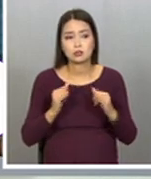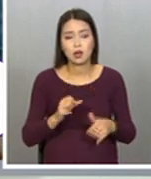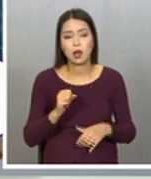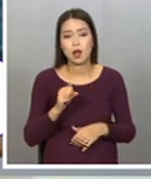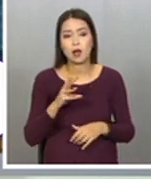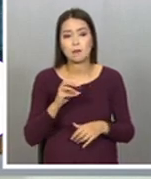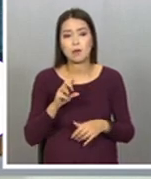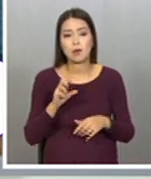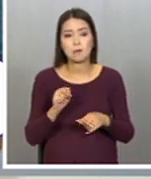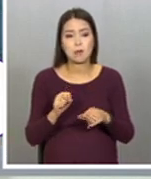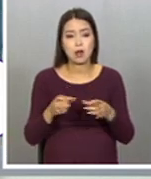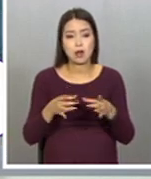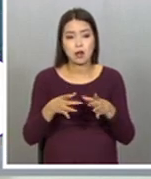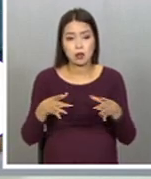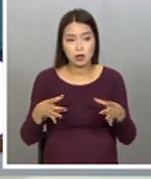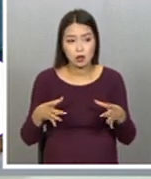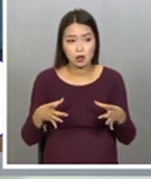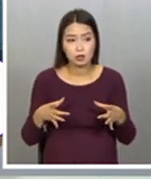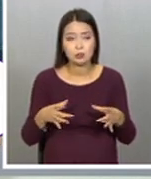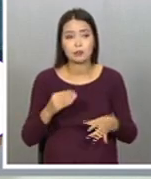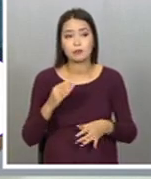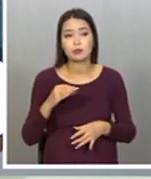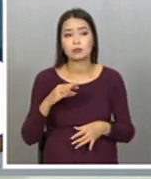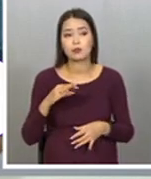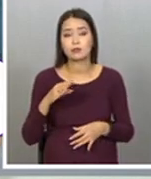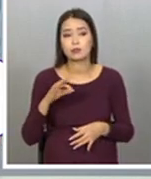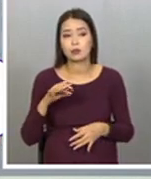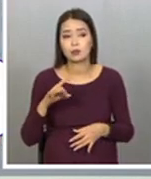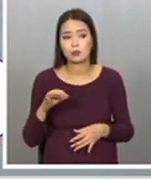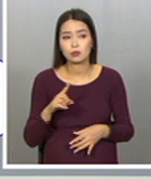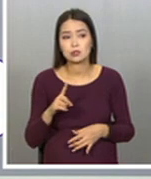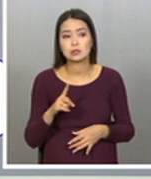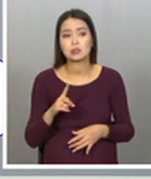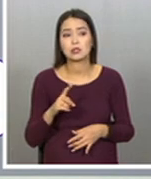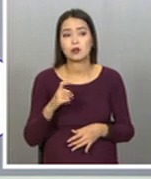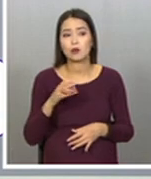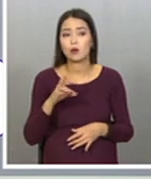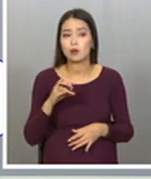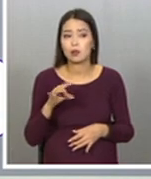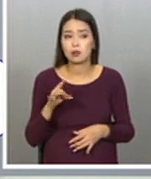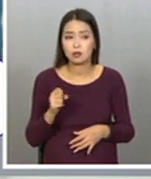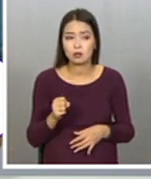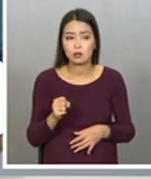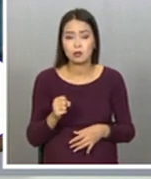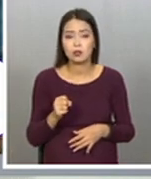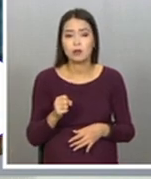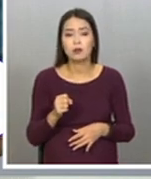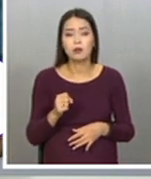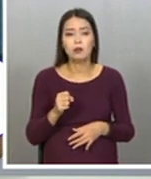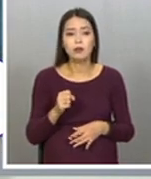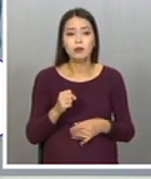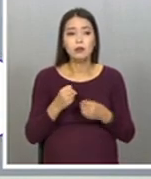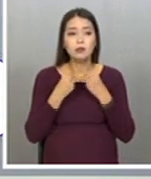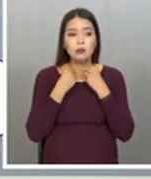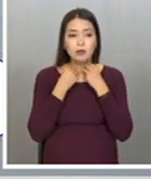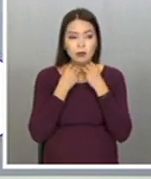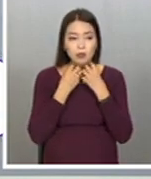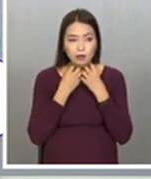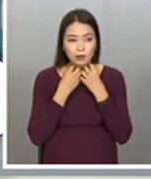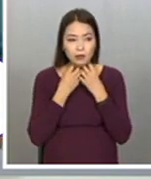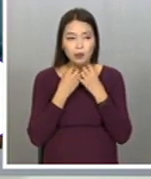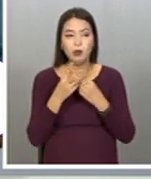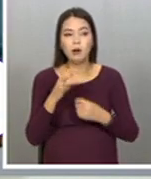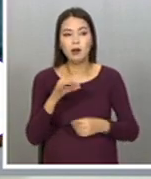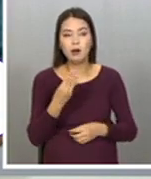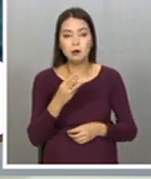дизентериясы, фитофтороз, тырысқақ, немесе холера, күл, дифтерия,